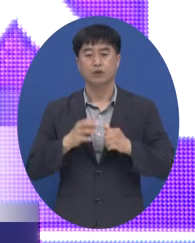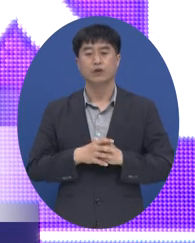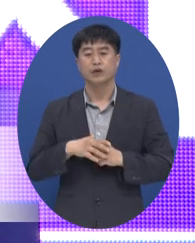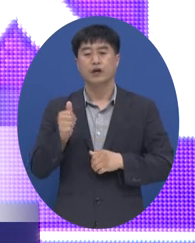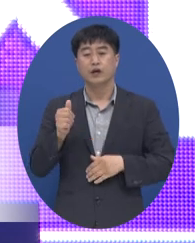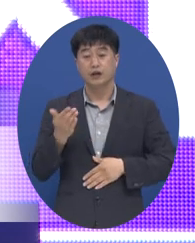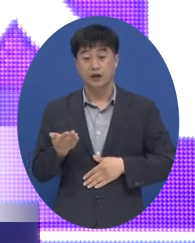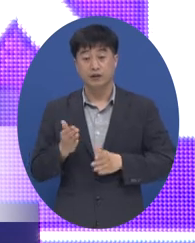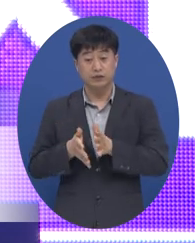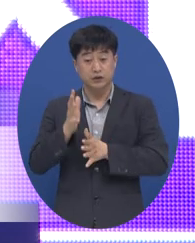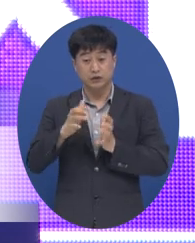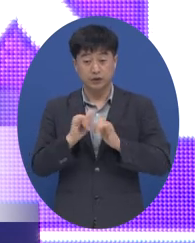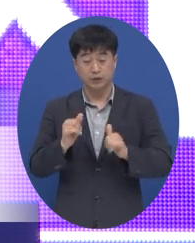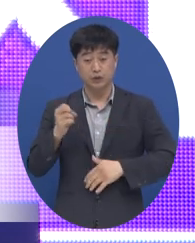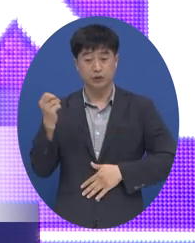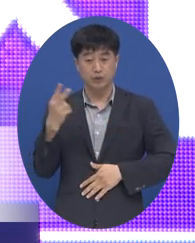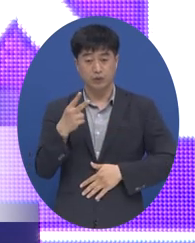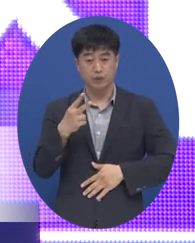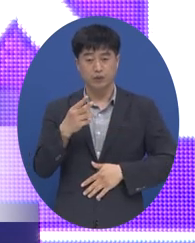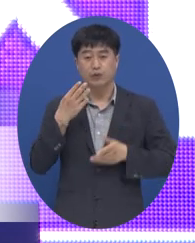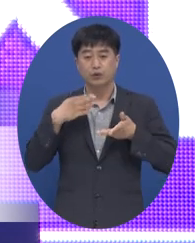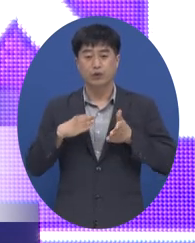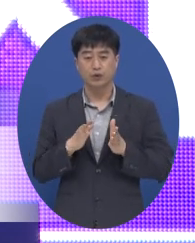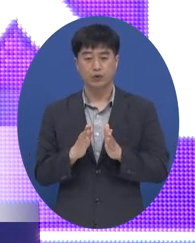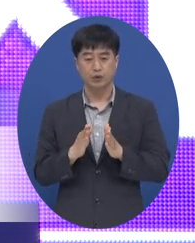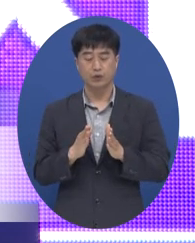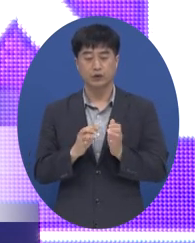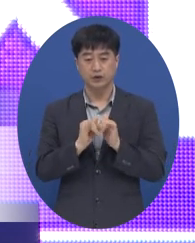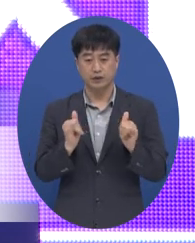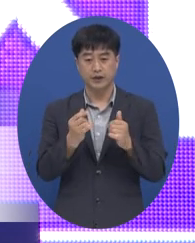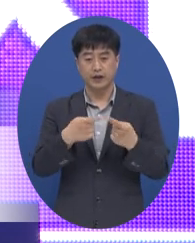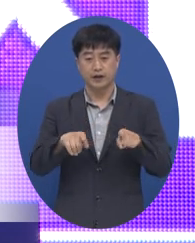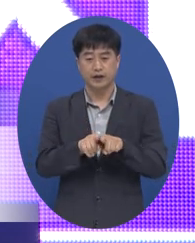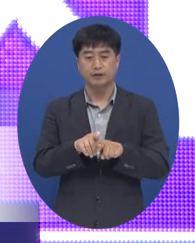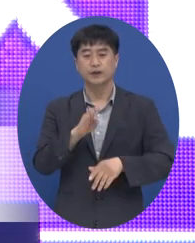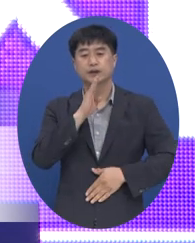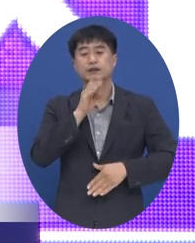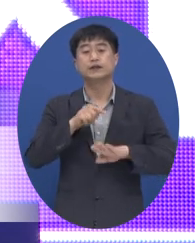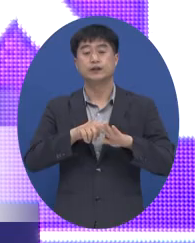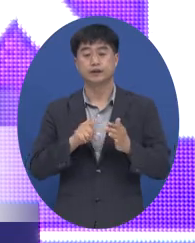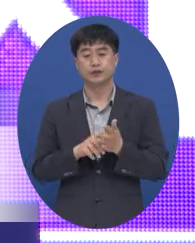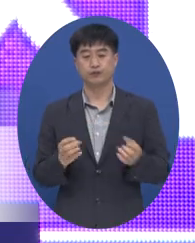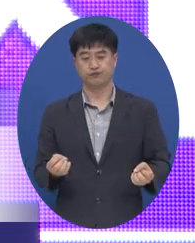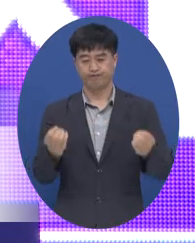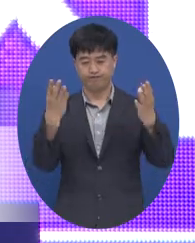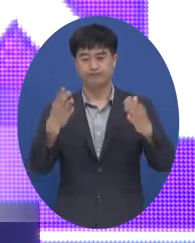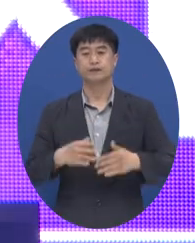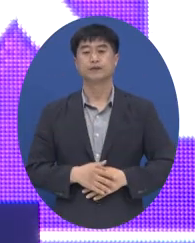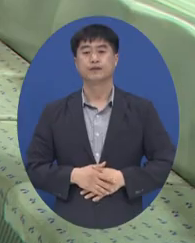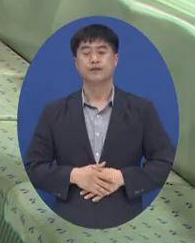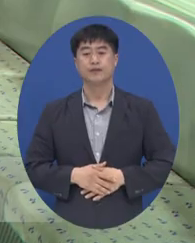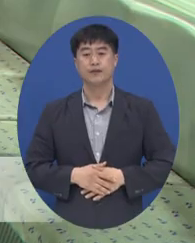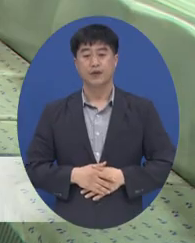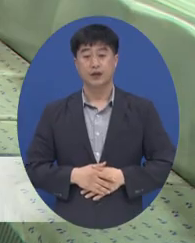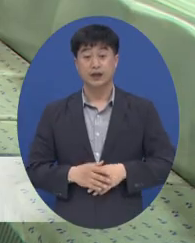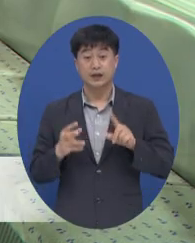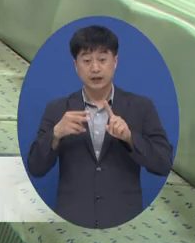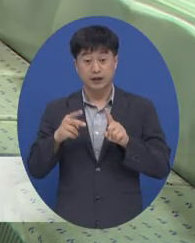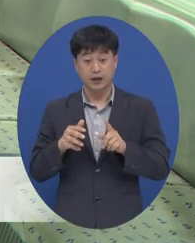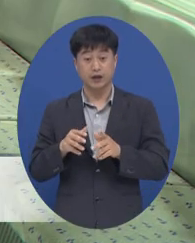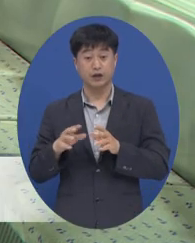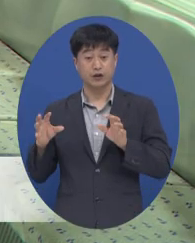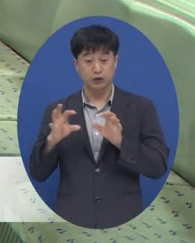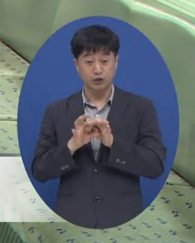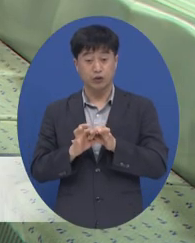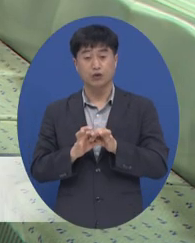기울일 것이고, 우리 하남 시민들 그리고 더하여 우리 경기 도민들과 함께 진심으로 축하드립니다. 1단계